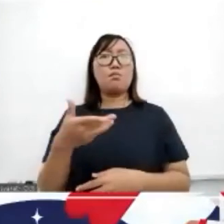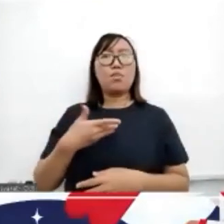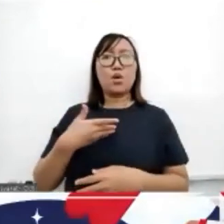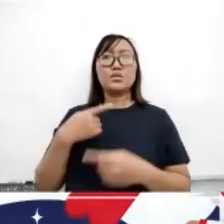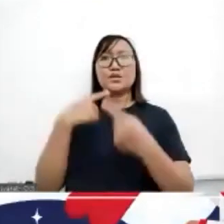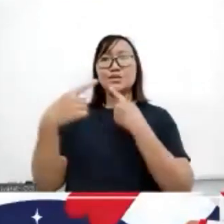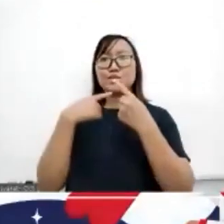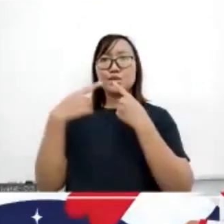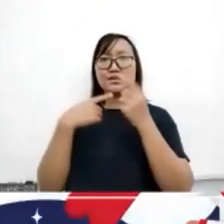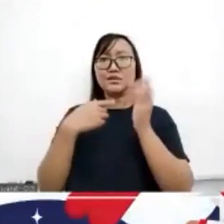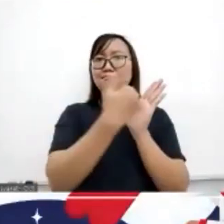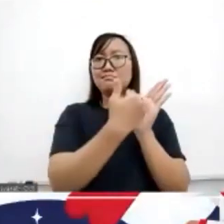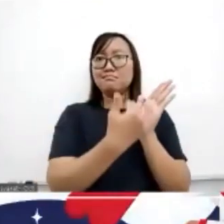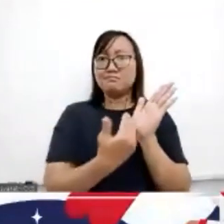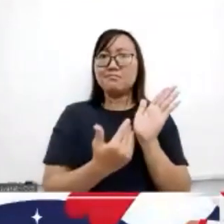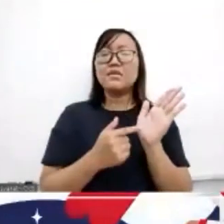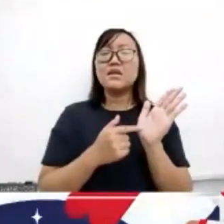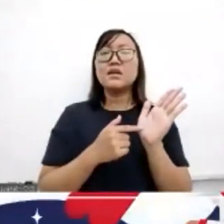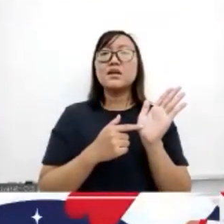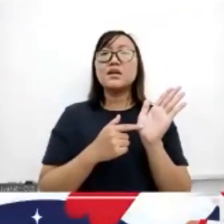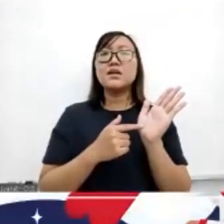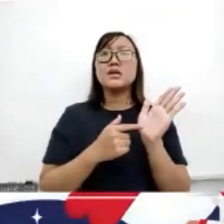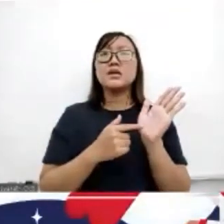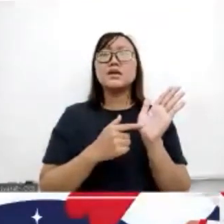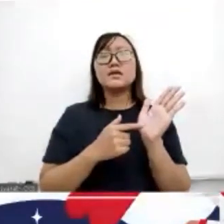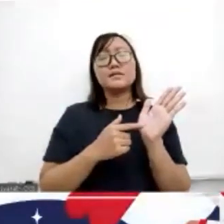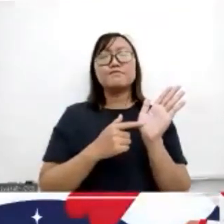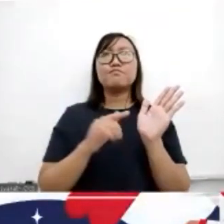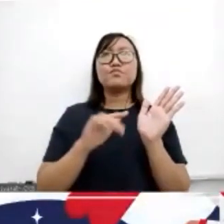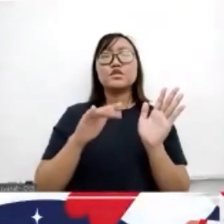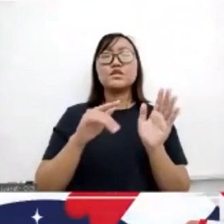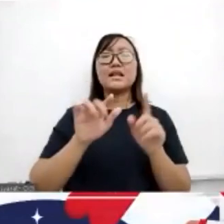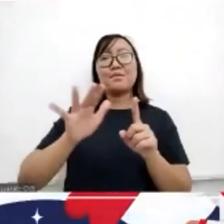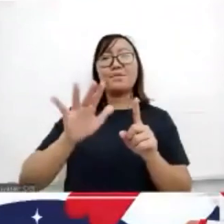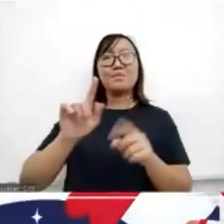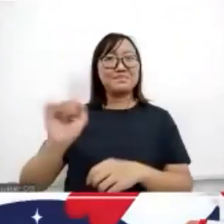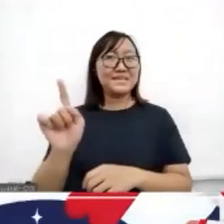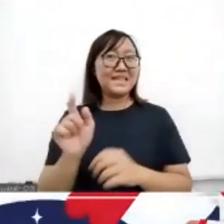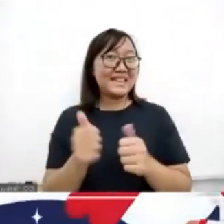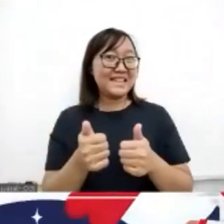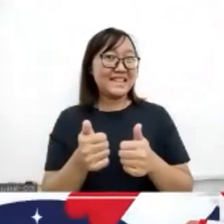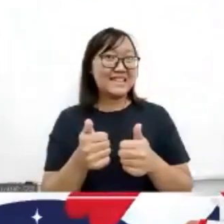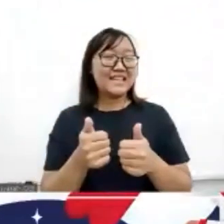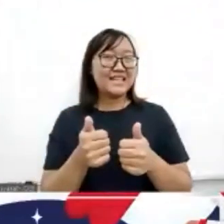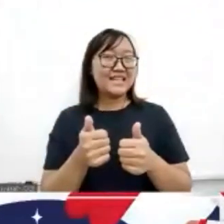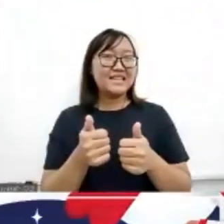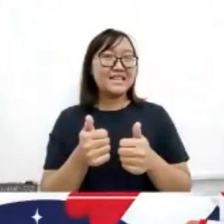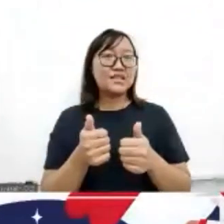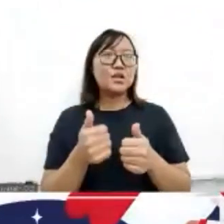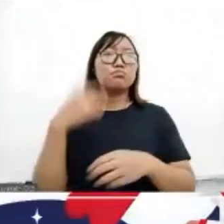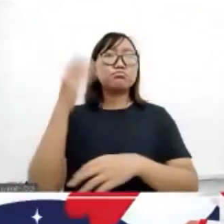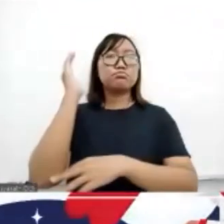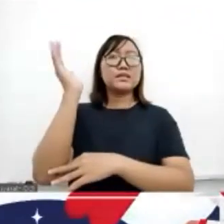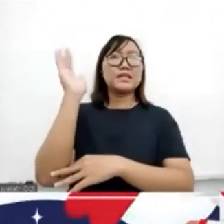beberapa slide tapi mungkin kita nanti sekitar 15 menit bikin ya kita 15 menit ya untuk presentasinya